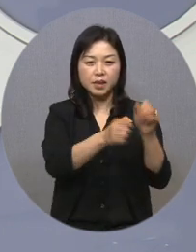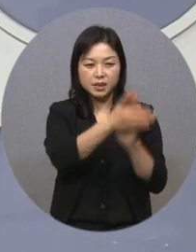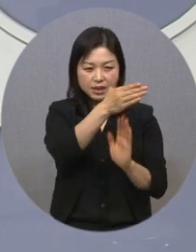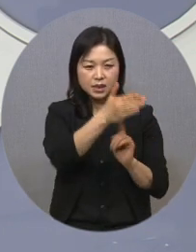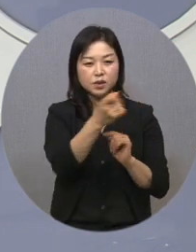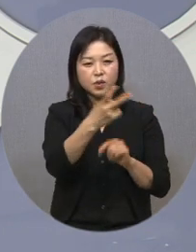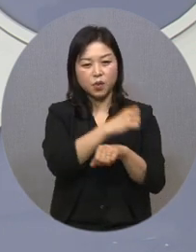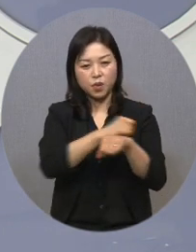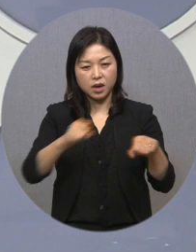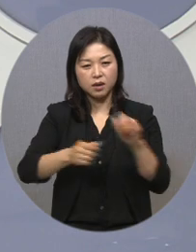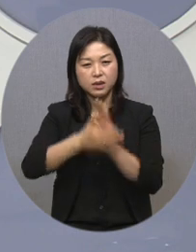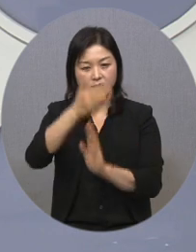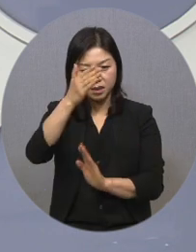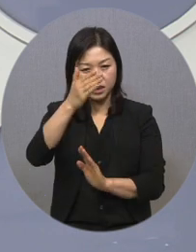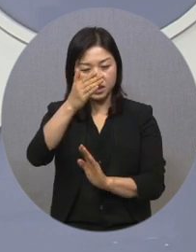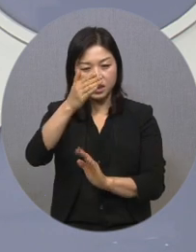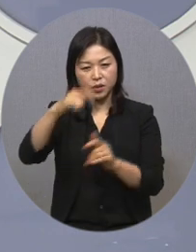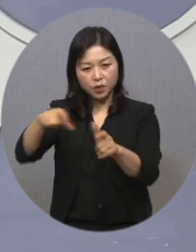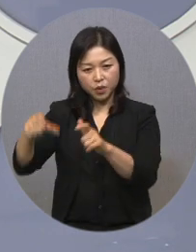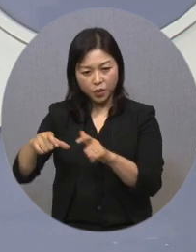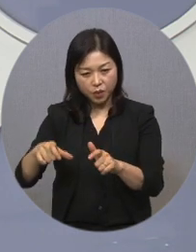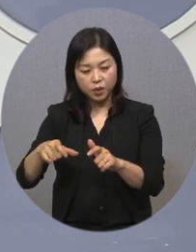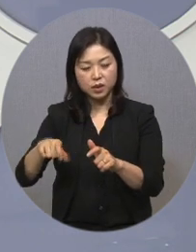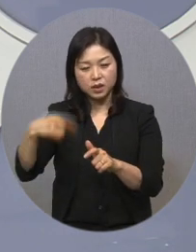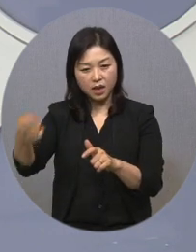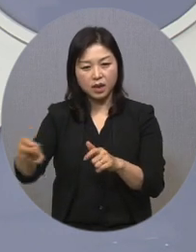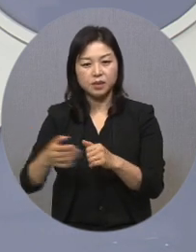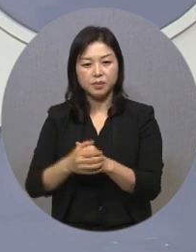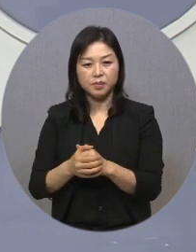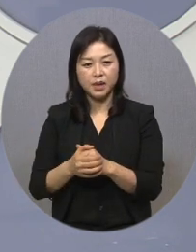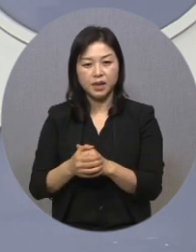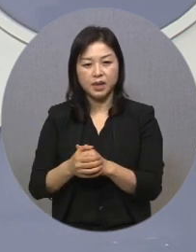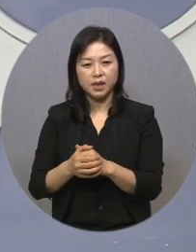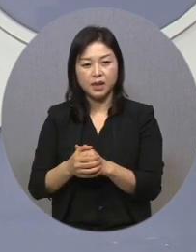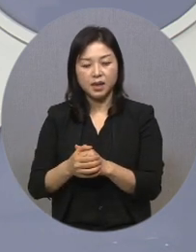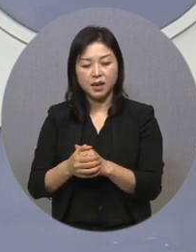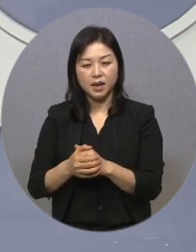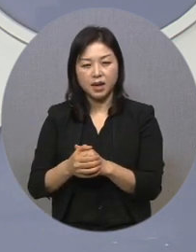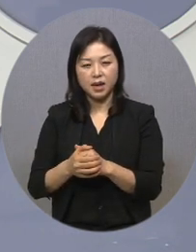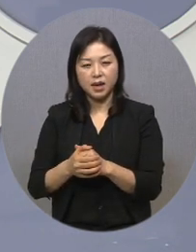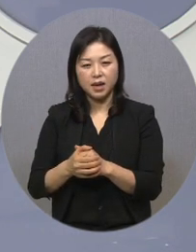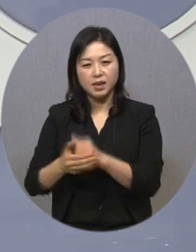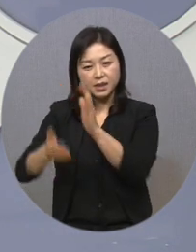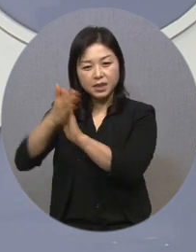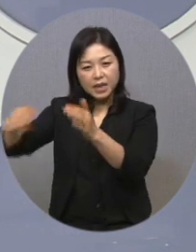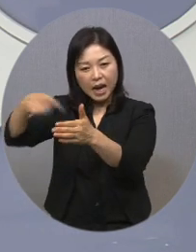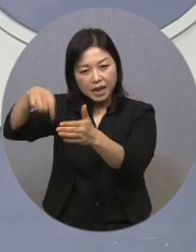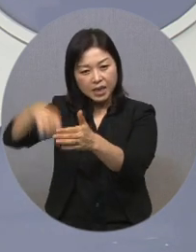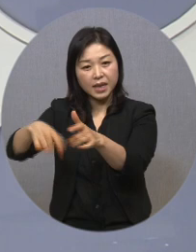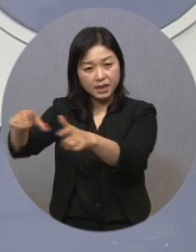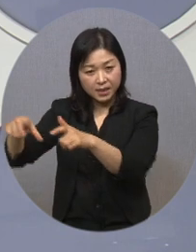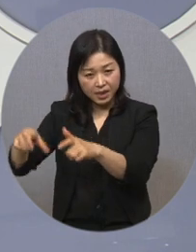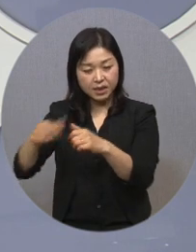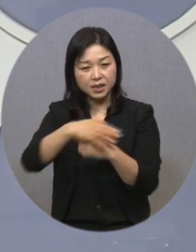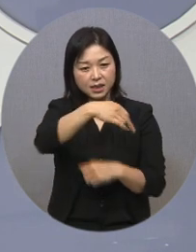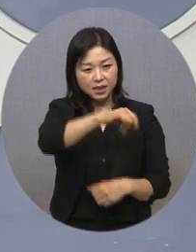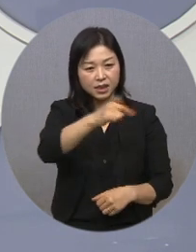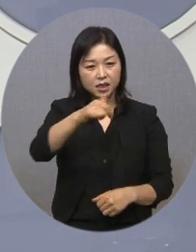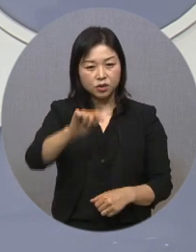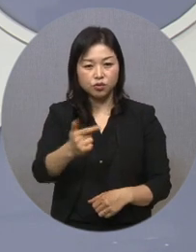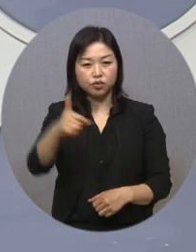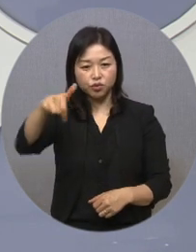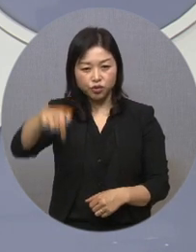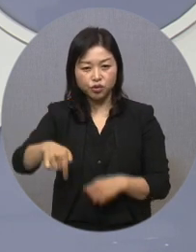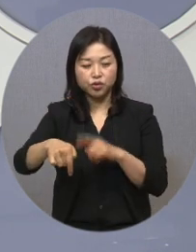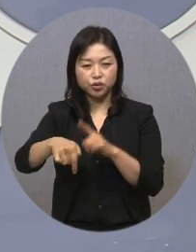특별시나 광역시도 그다음에 기초자치단체 그래서 시군구라고 하는 이